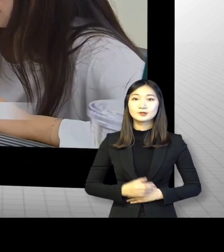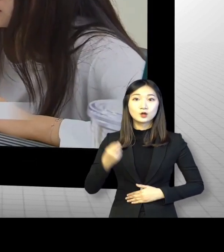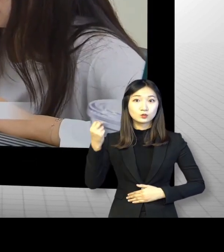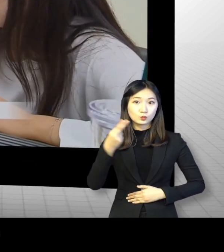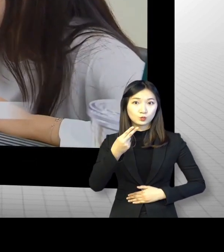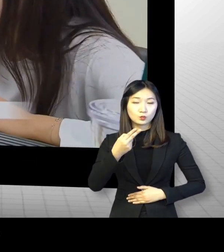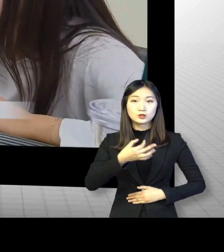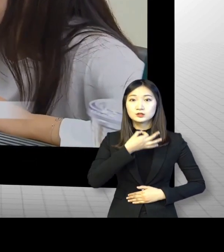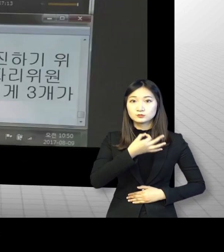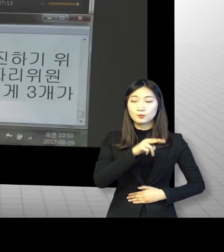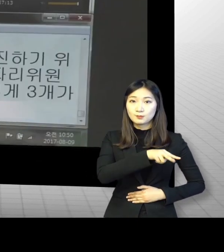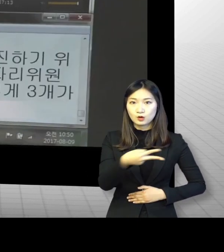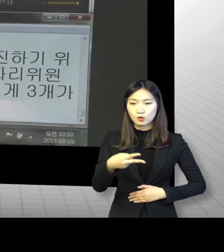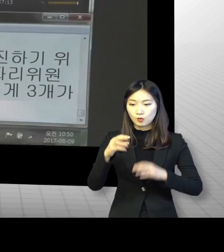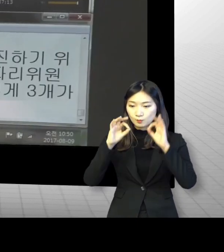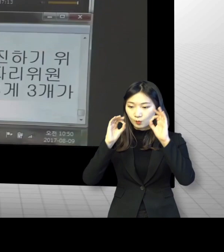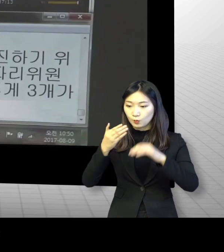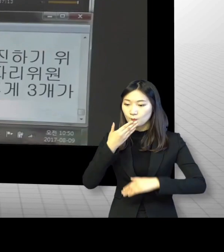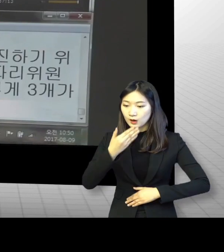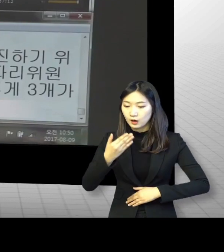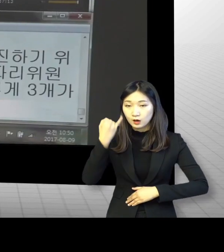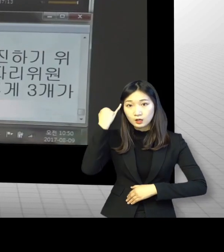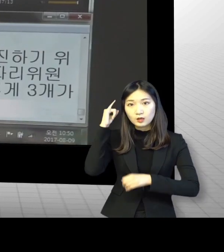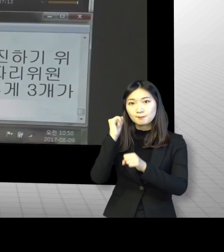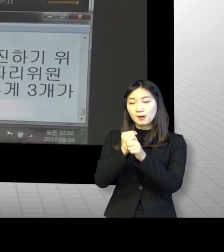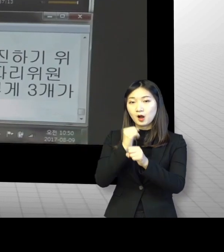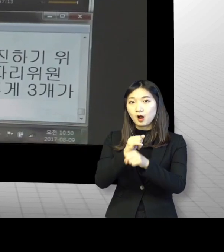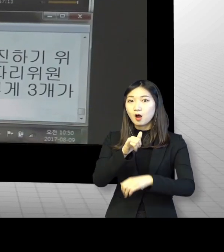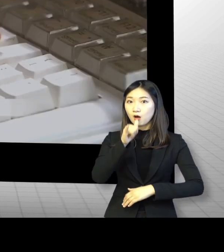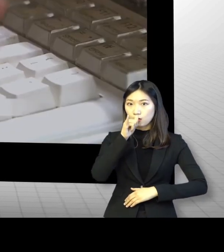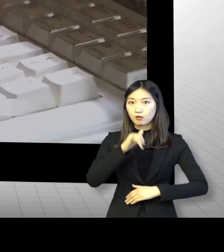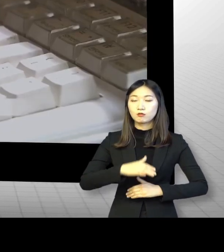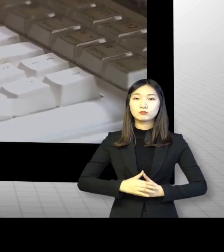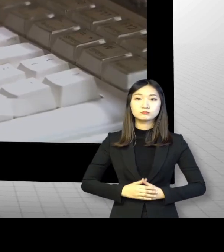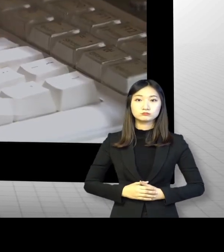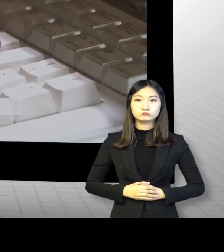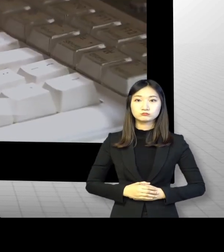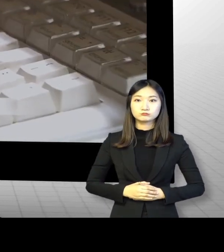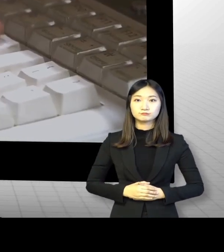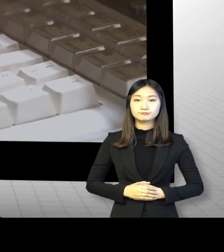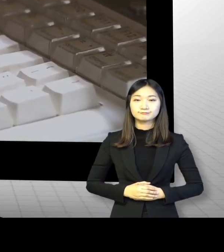또한 음성을 시각적으로 볼 수 있도록 개발된 것도 있습니다.